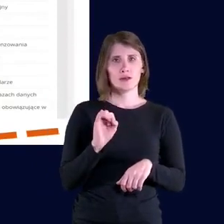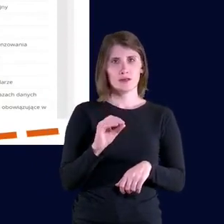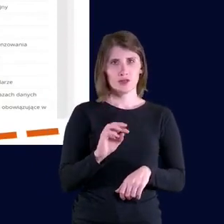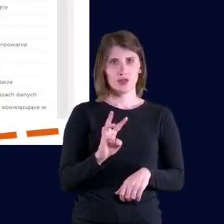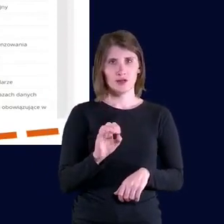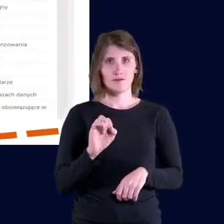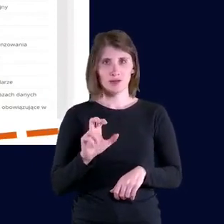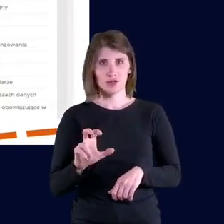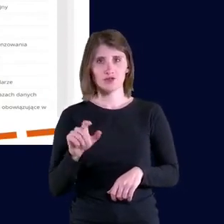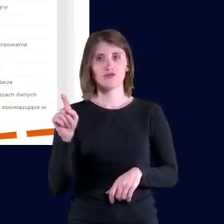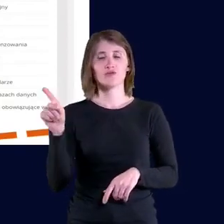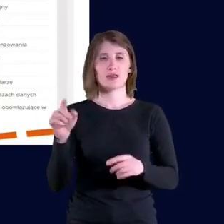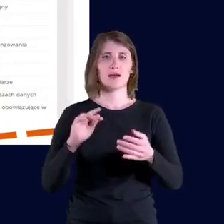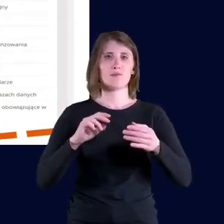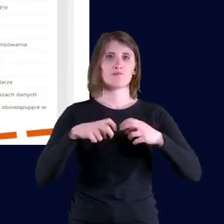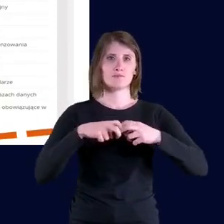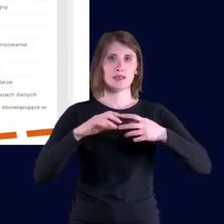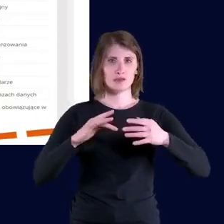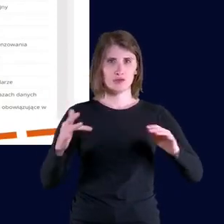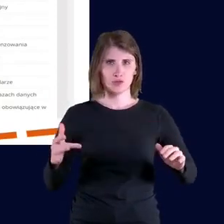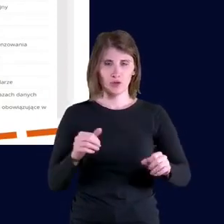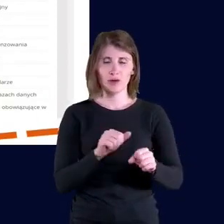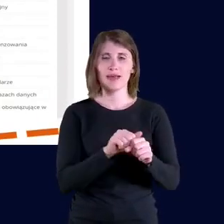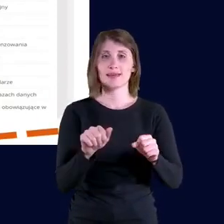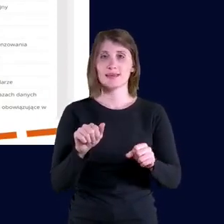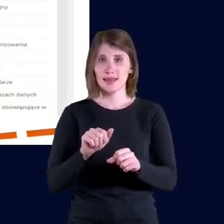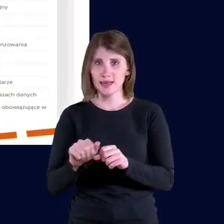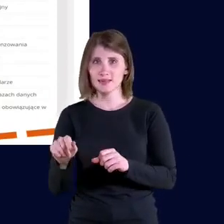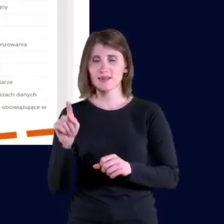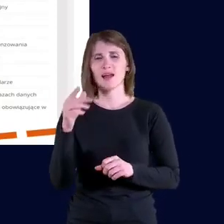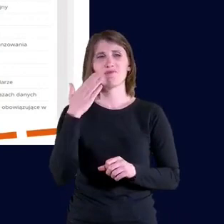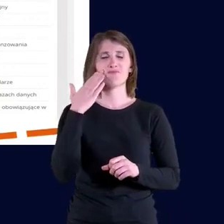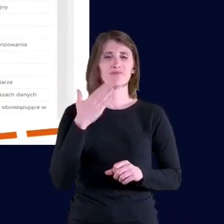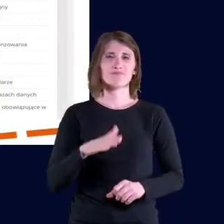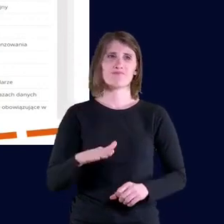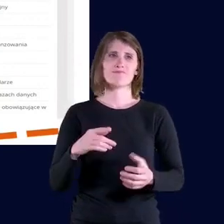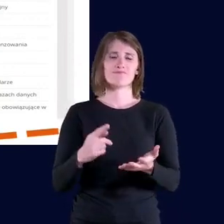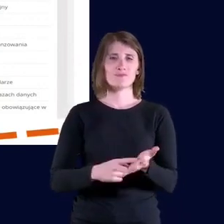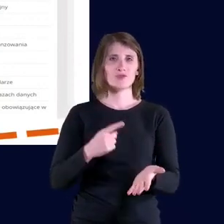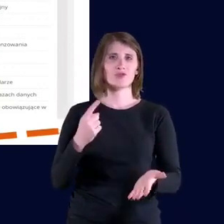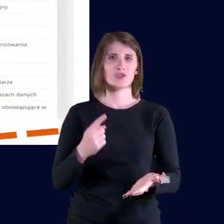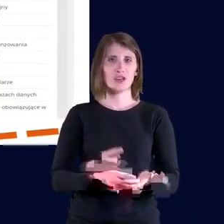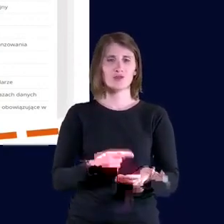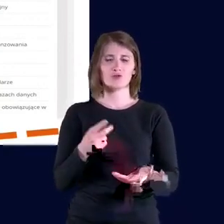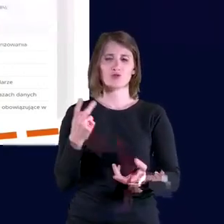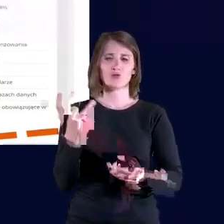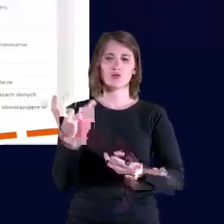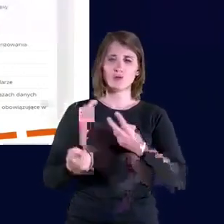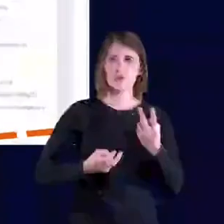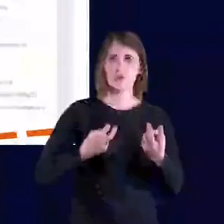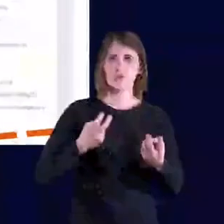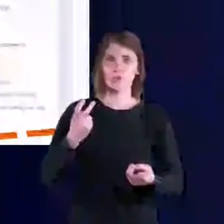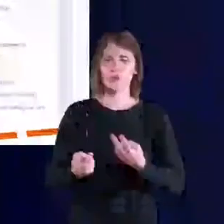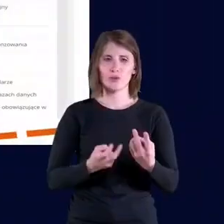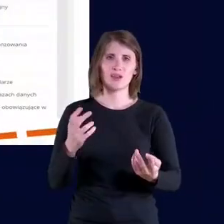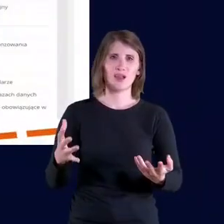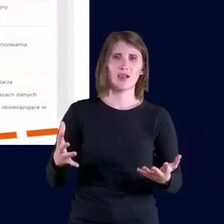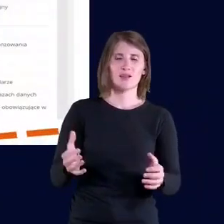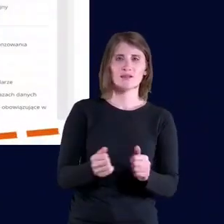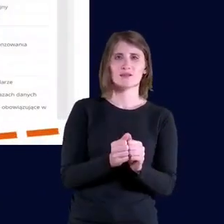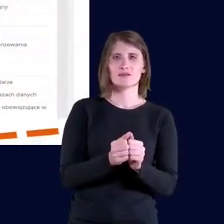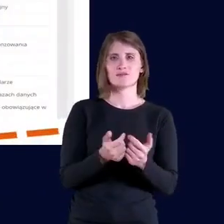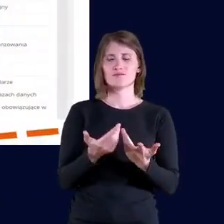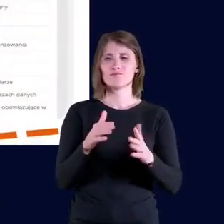są one są na stronach internetowych ale bardzo często odnalezienie tego w jakim w jakim